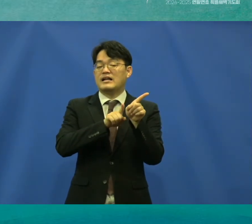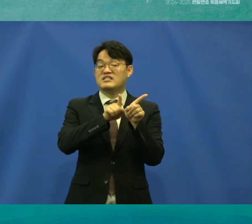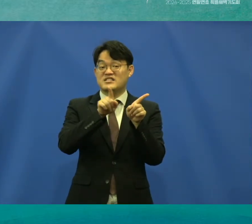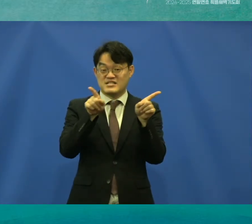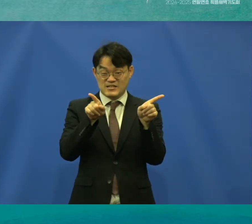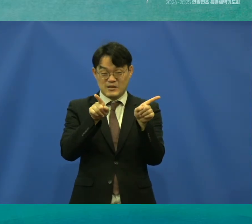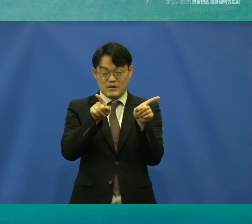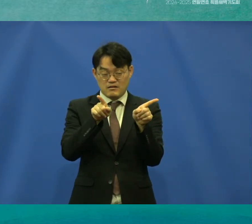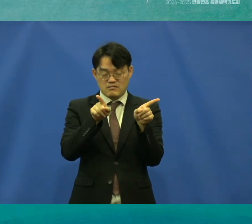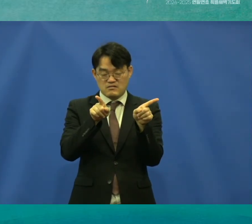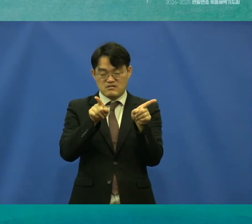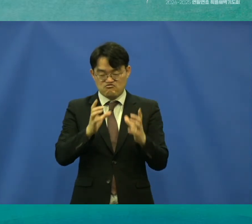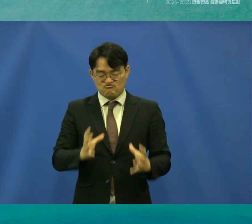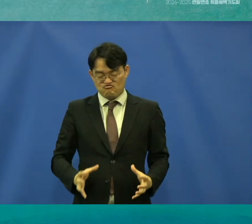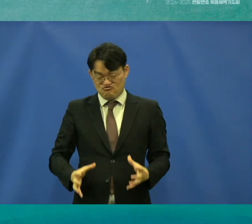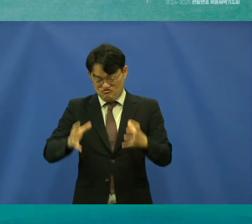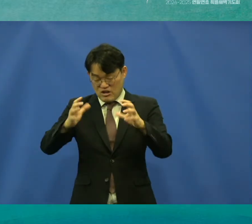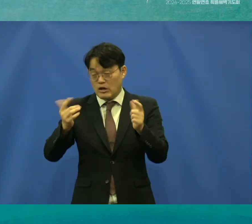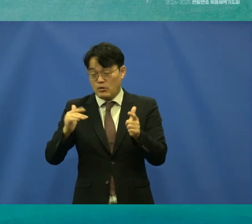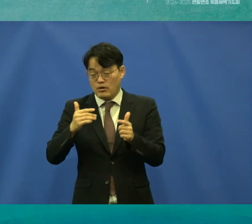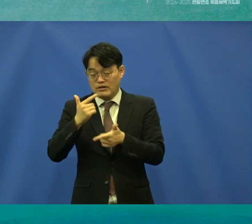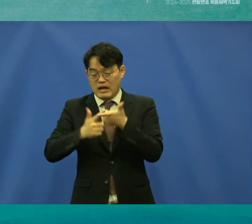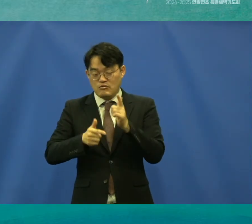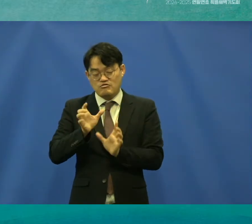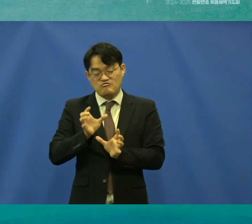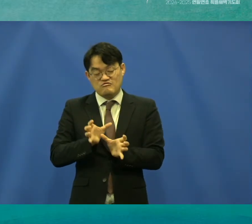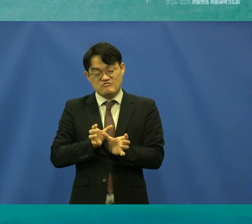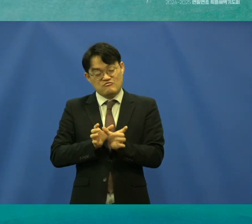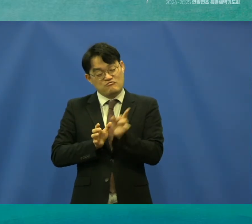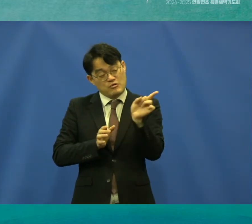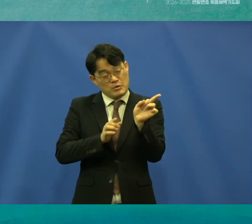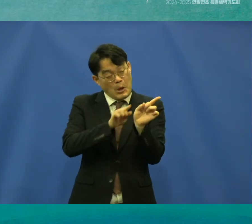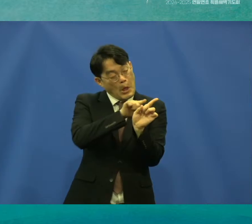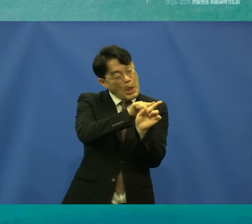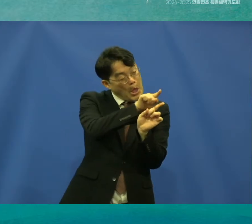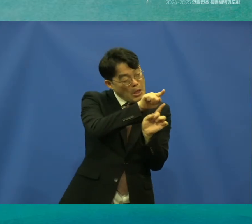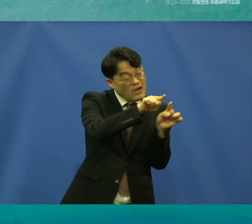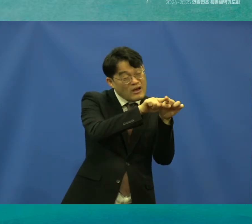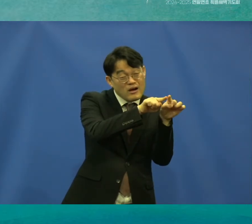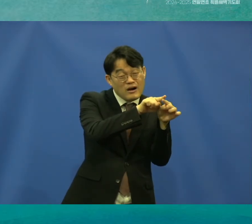굵직하게 나무 줄기를 잡고 본체를 잡고 살아야지.